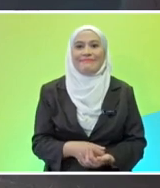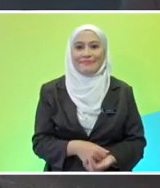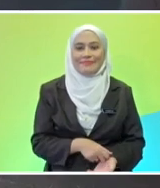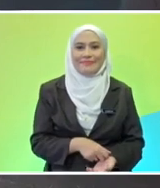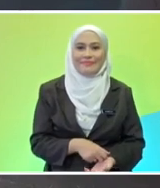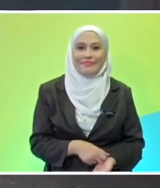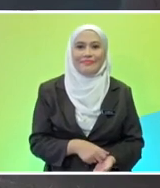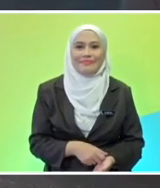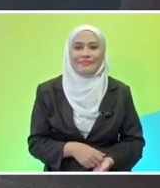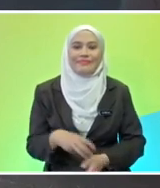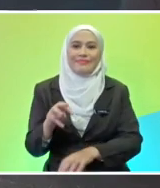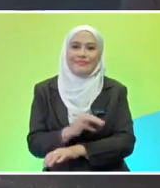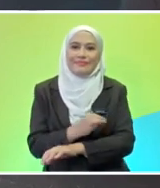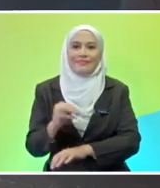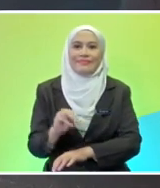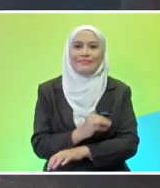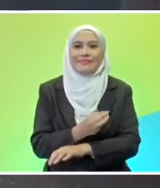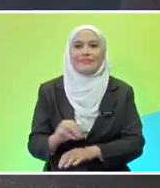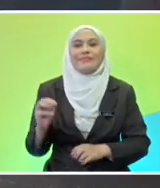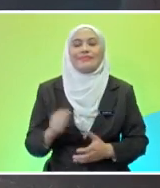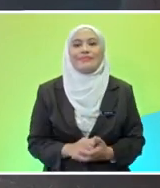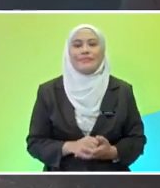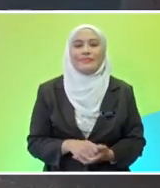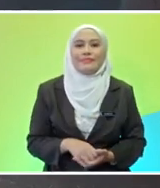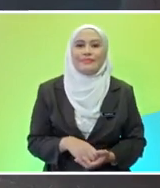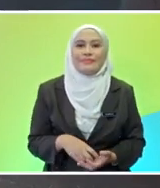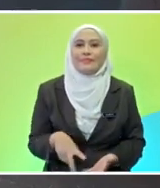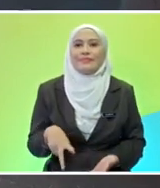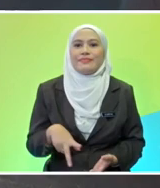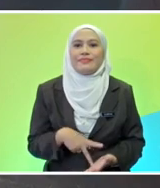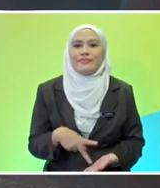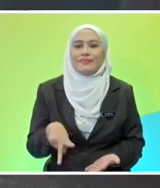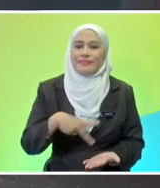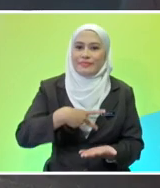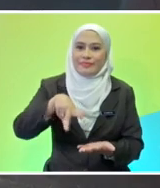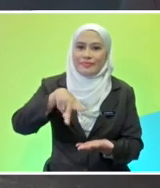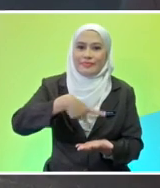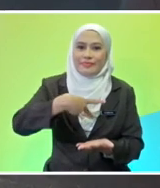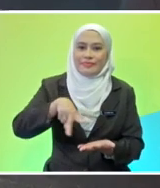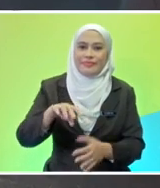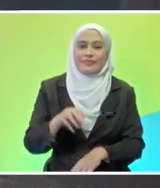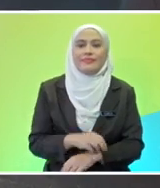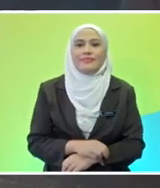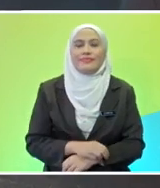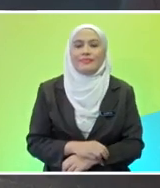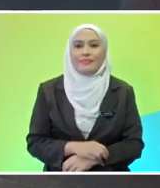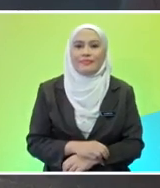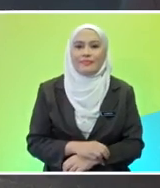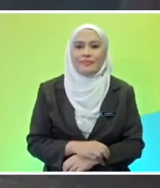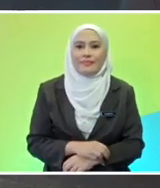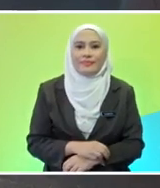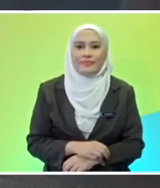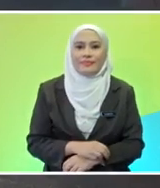Kalau rasa gembira, tepuk tangan. Kalau rasa gembira, tepuk tangan. Kalau